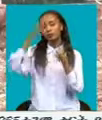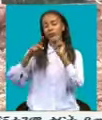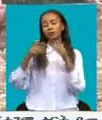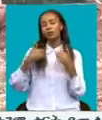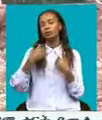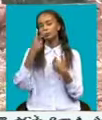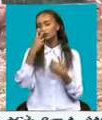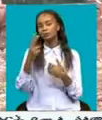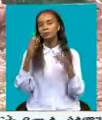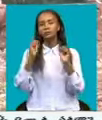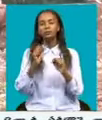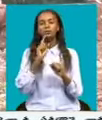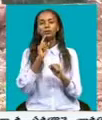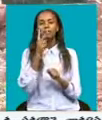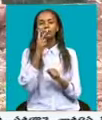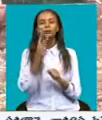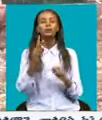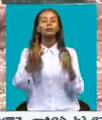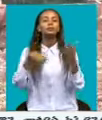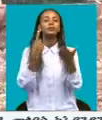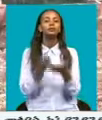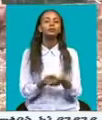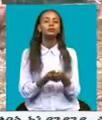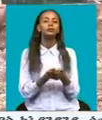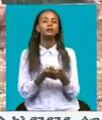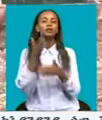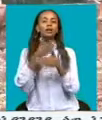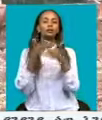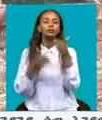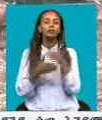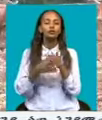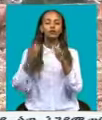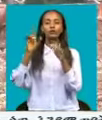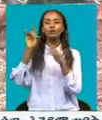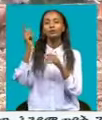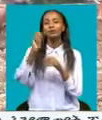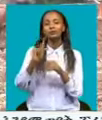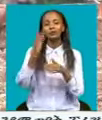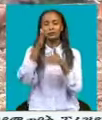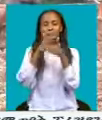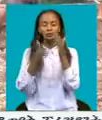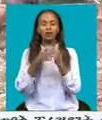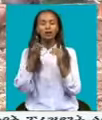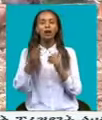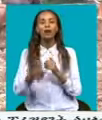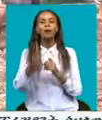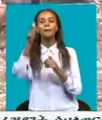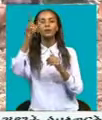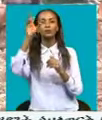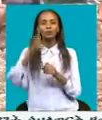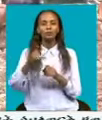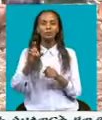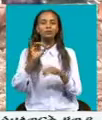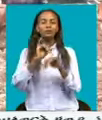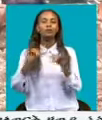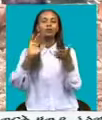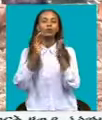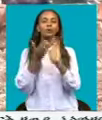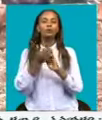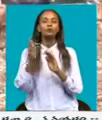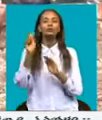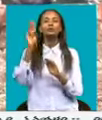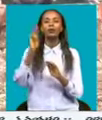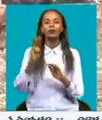ጭምር ያየንበት ነው። በዚህ ደረጃ በዞን ደረጃ ይሄ በአብይ ኮሚቴ እንደዚሁ በንዑሳን